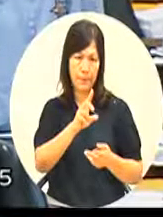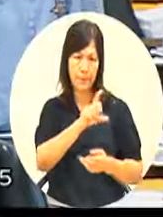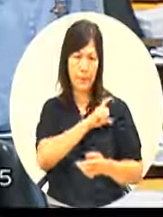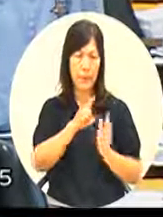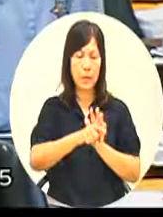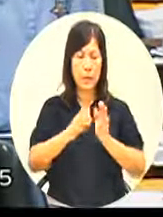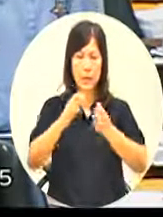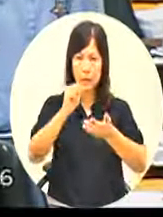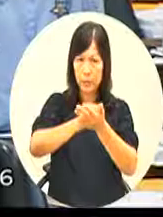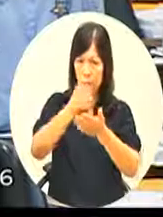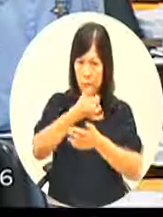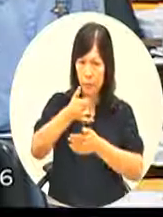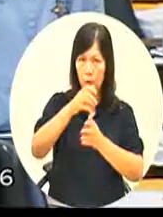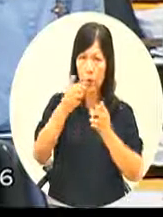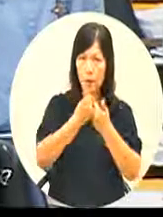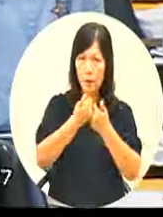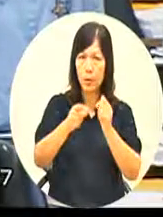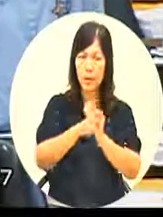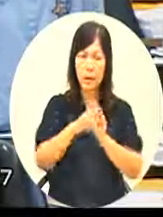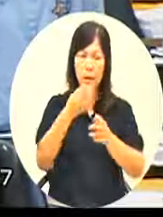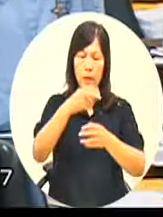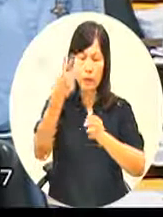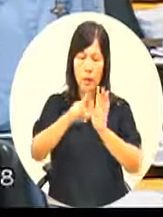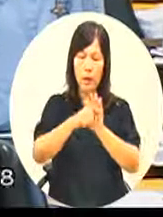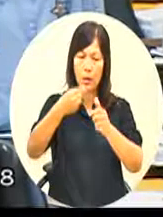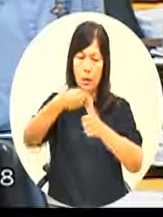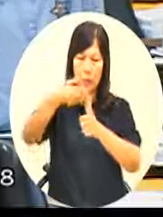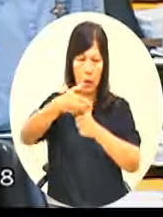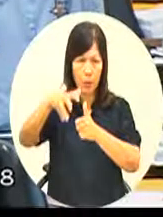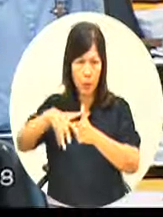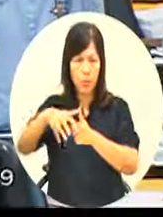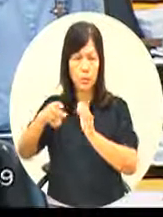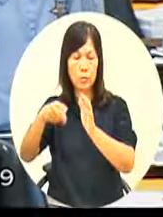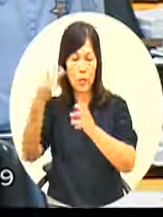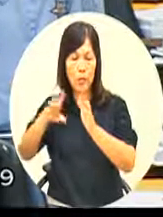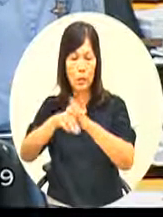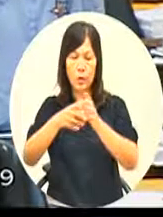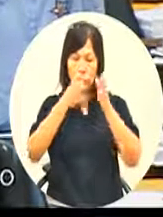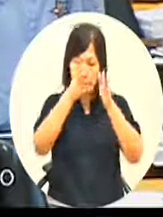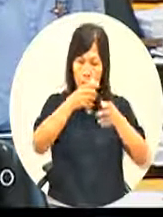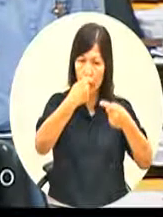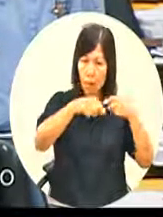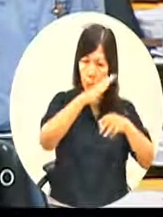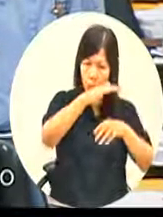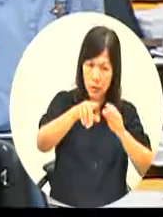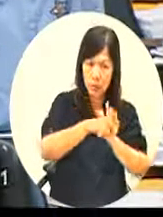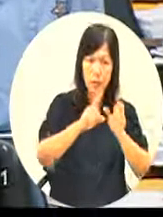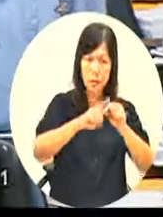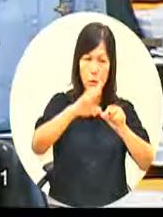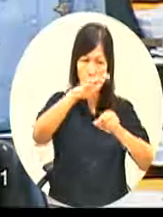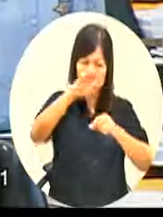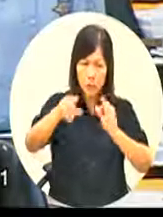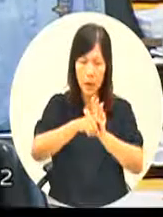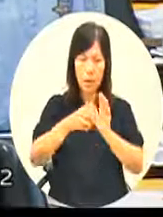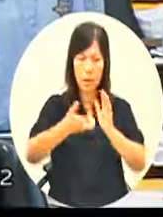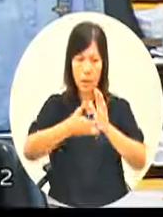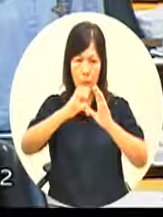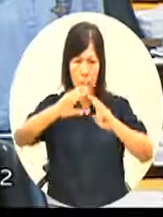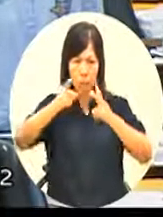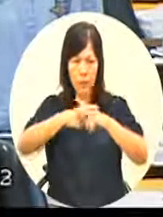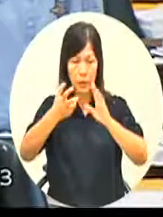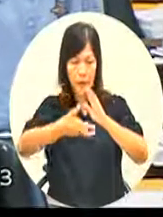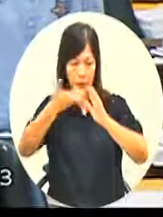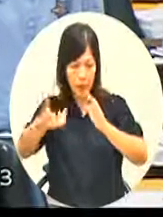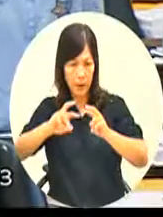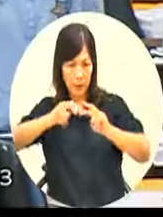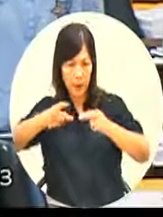后在104年3月29号，那教育局也召开了古山区中山国民小学的迁校更名的公听会，然